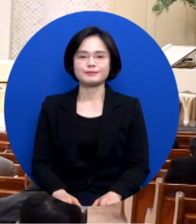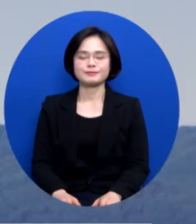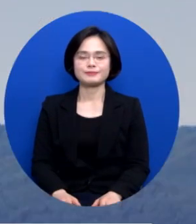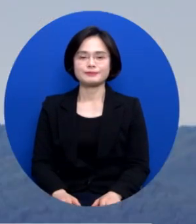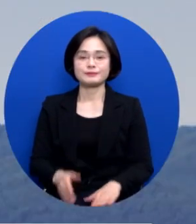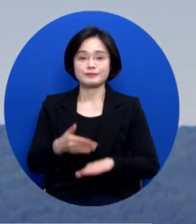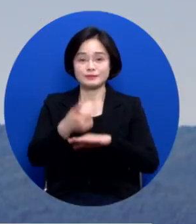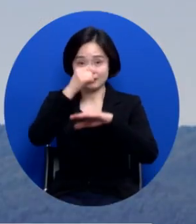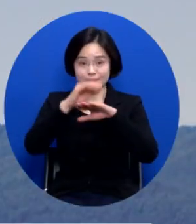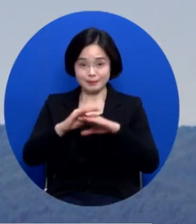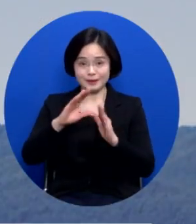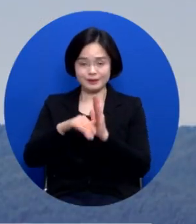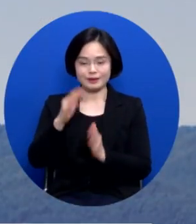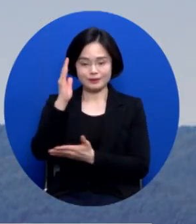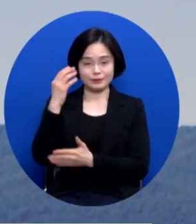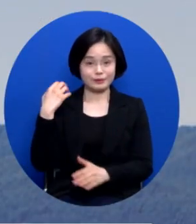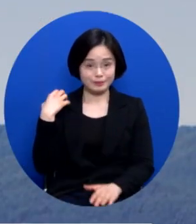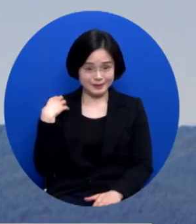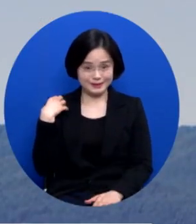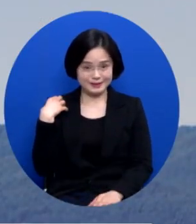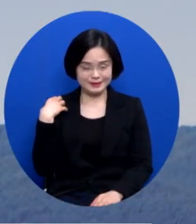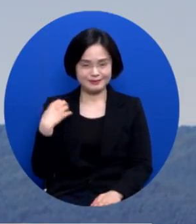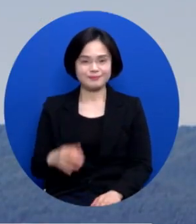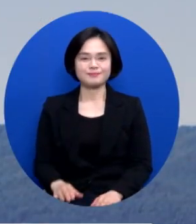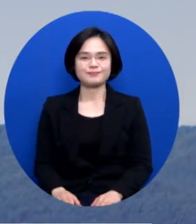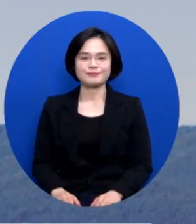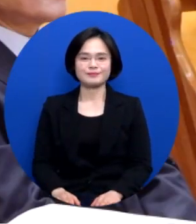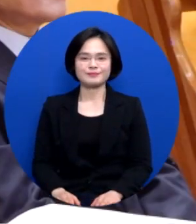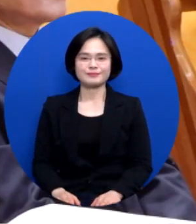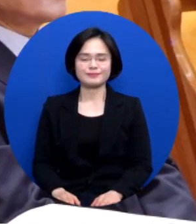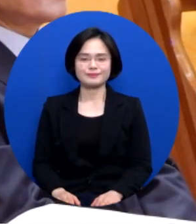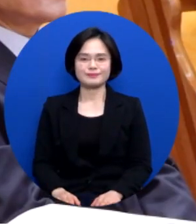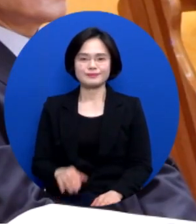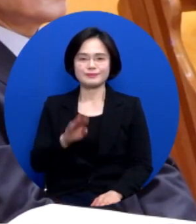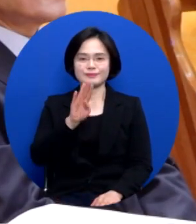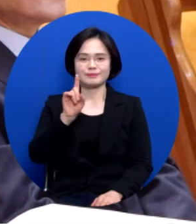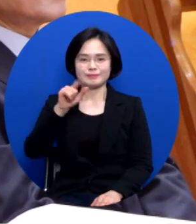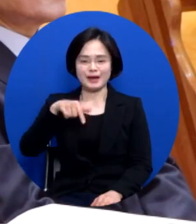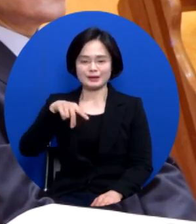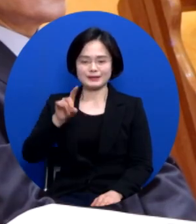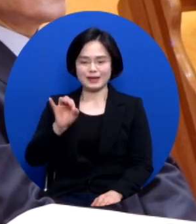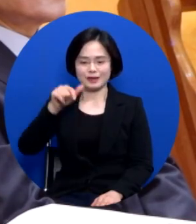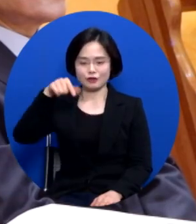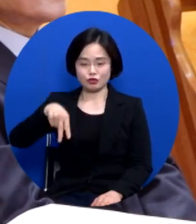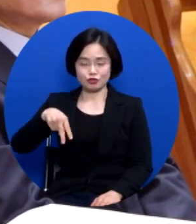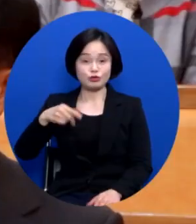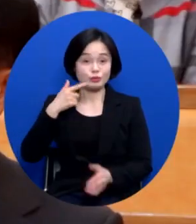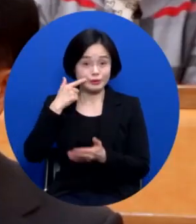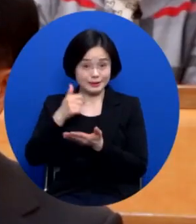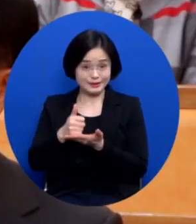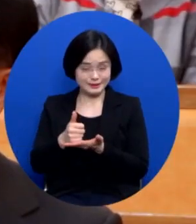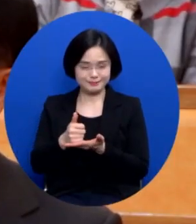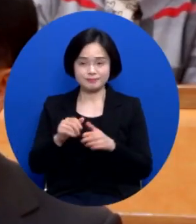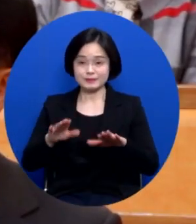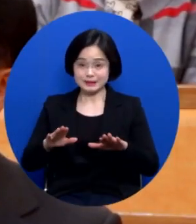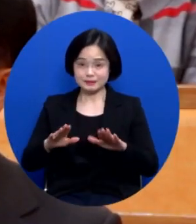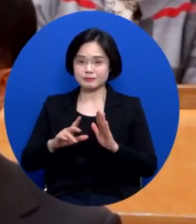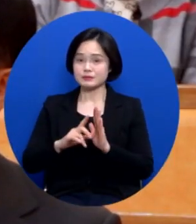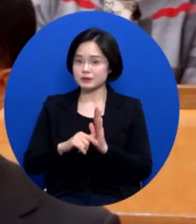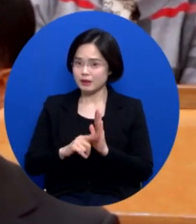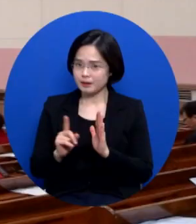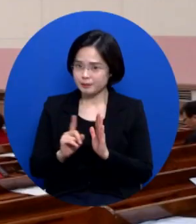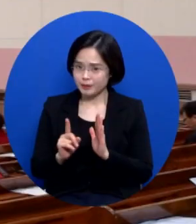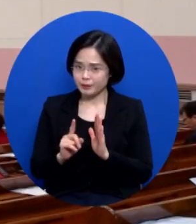감사 예배 설교자로 나선 한국기독교장로회 부총회장 박상규 목사는 현 시대는 매체를 통한 이익을